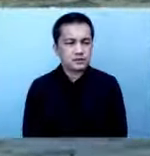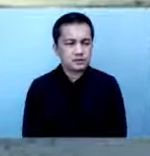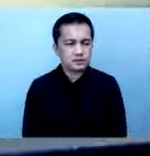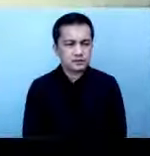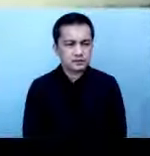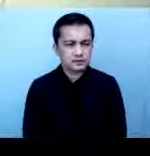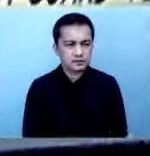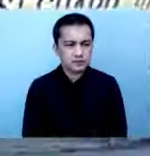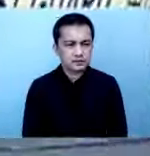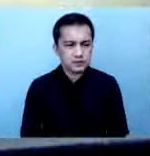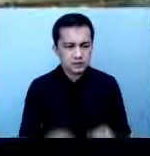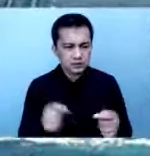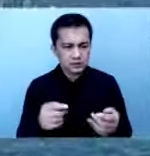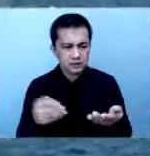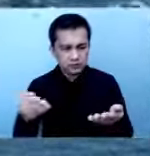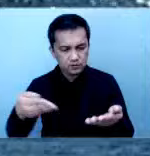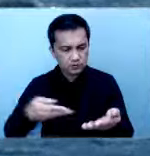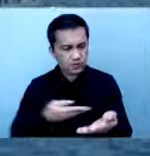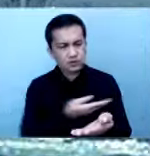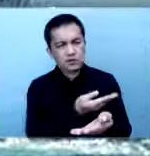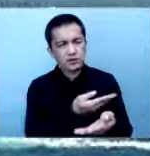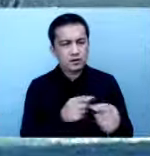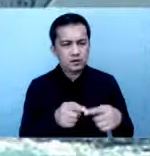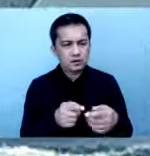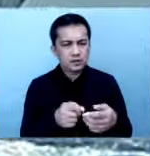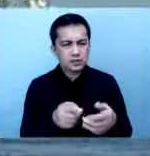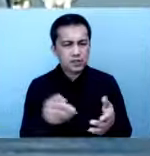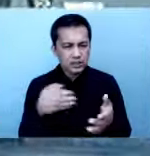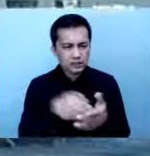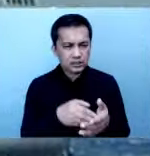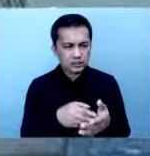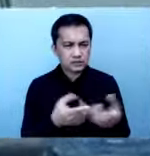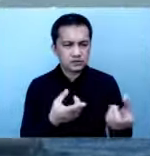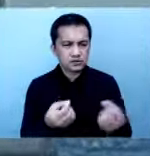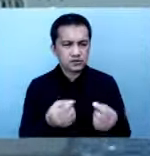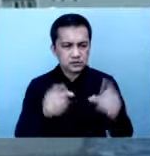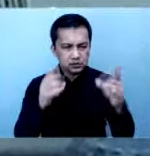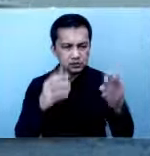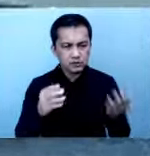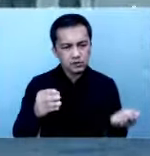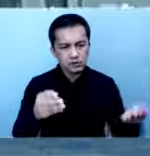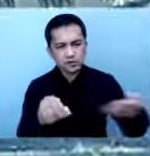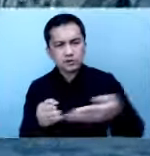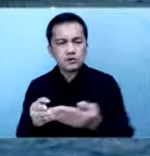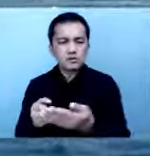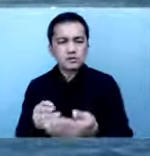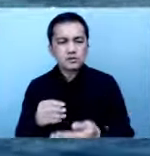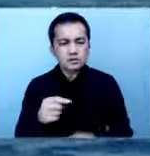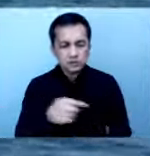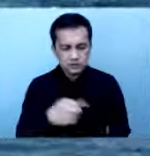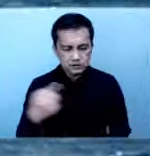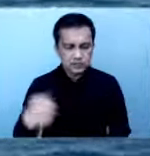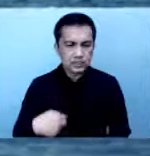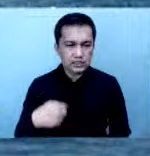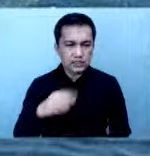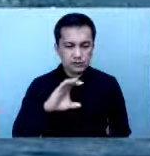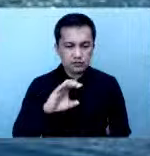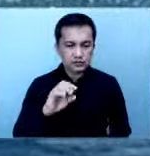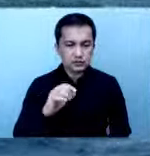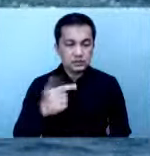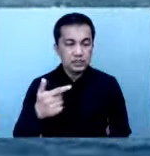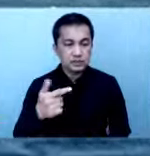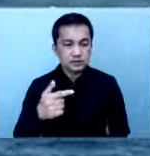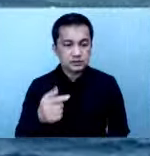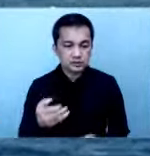Sinubukan silang iwasan ng BIFAR, pero ilang beses nagsagawa ng dangerous maneuvers ang China Coast Guard vessel sa sinasakyan